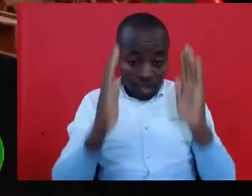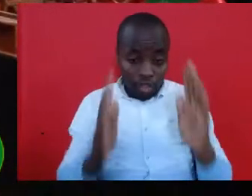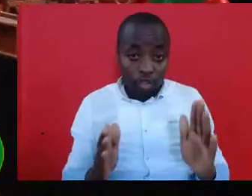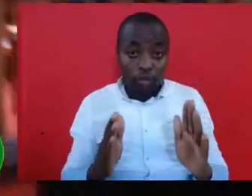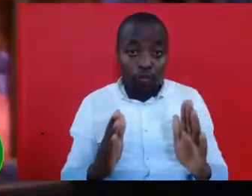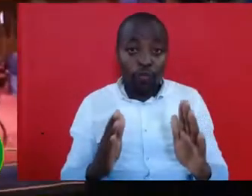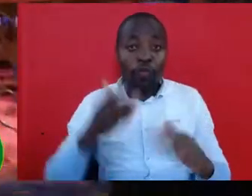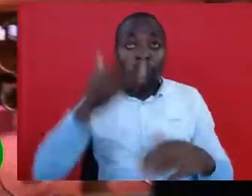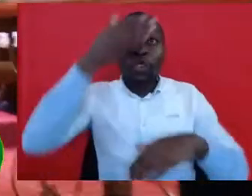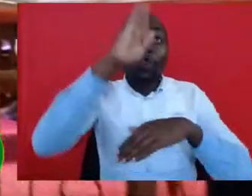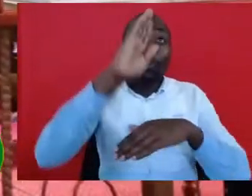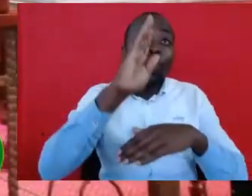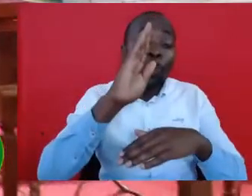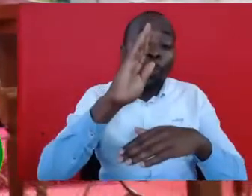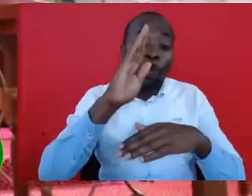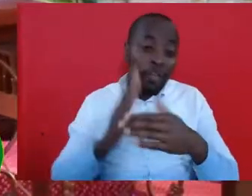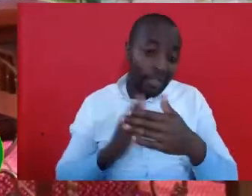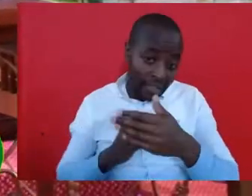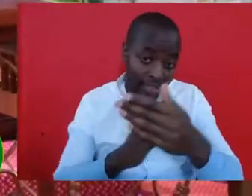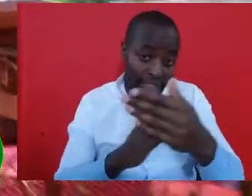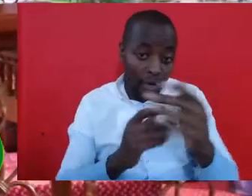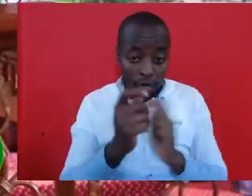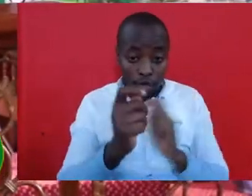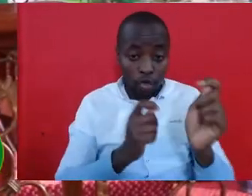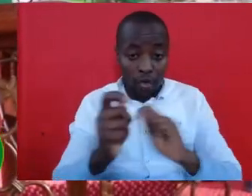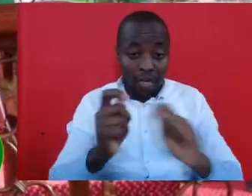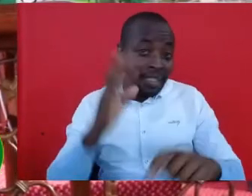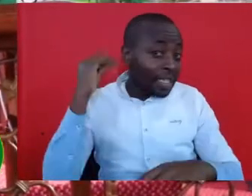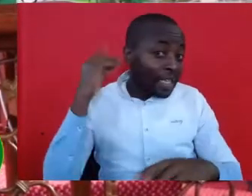Ee Bwana wabariki watawala wetu.